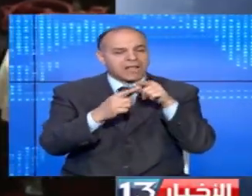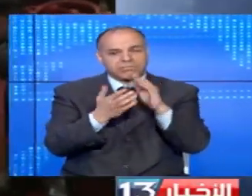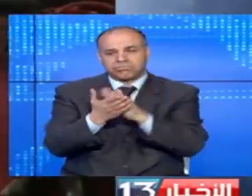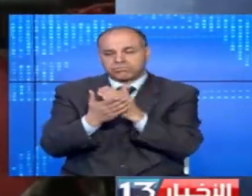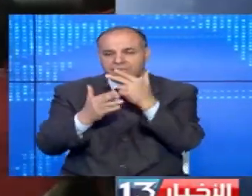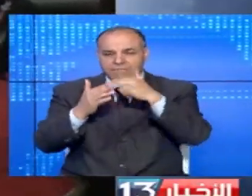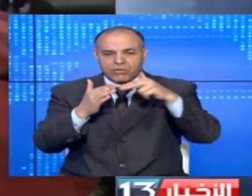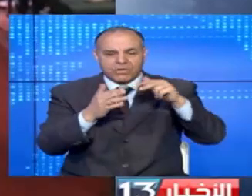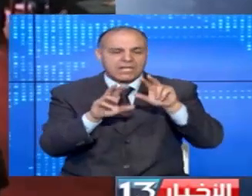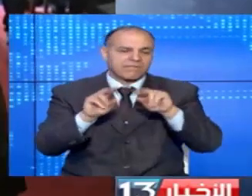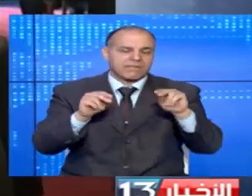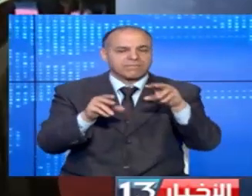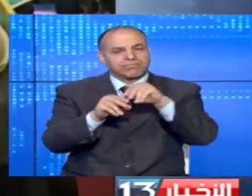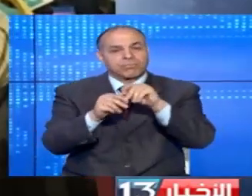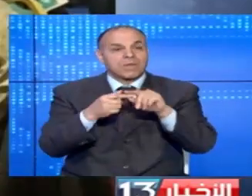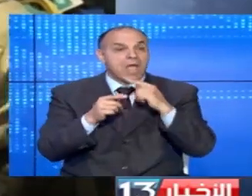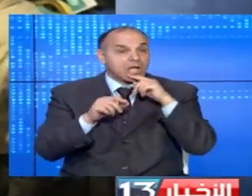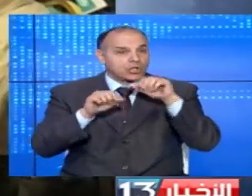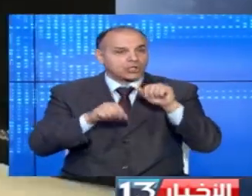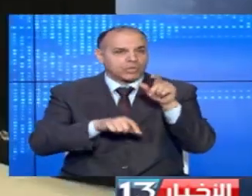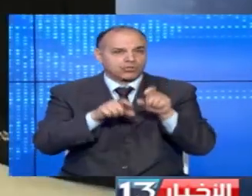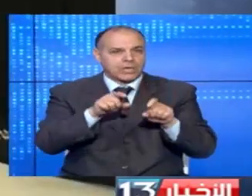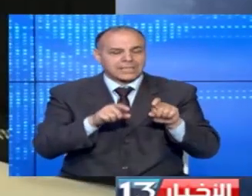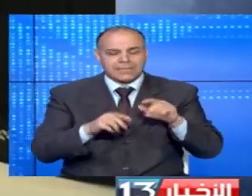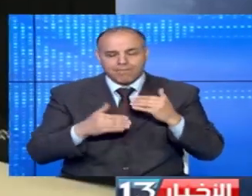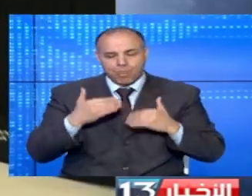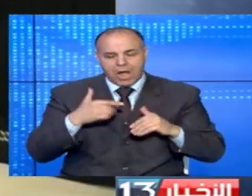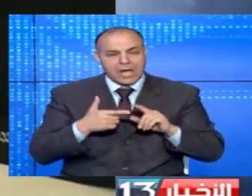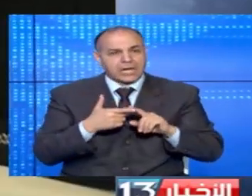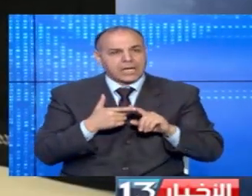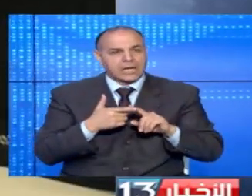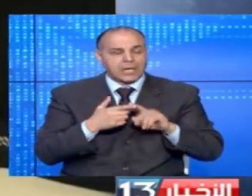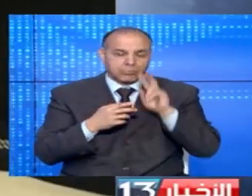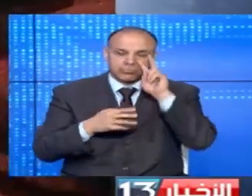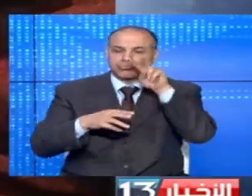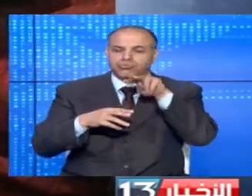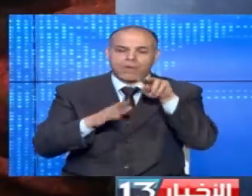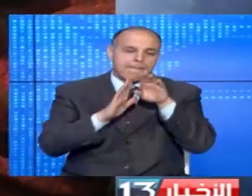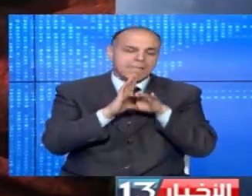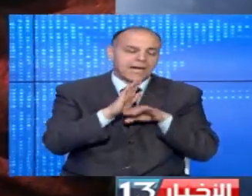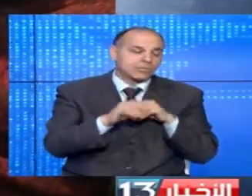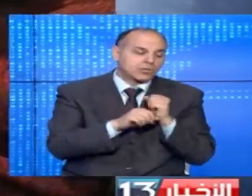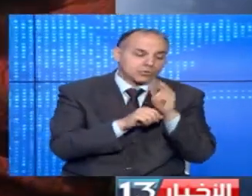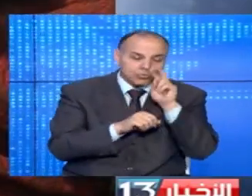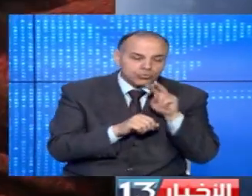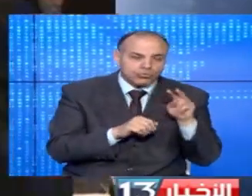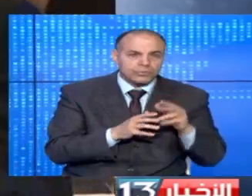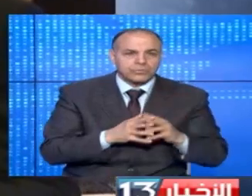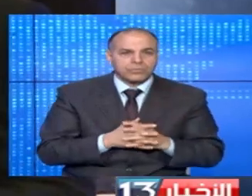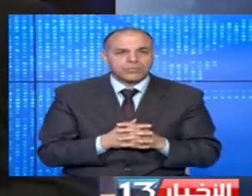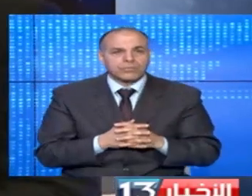فيديوهات تمكن الاشخاص ذوي الاعاقه من الاجتماع على البرامج التشغيليه